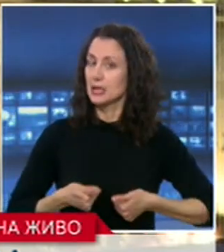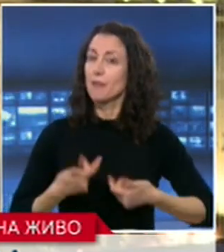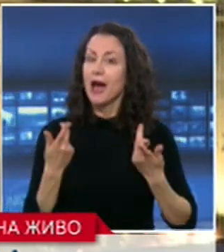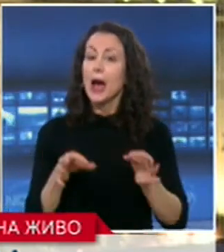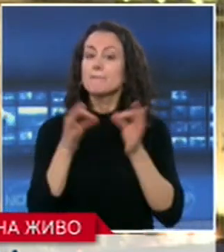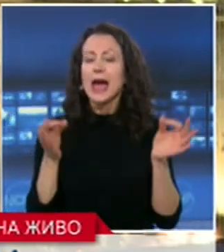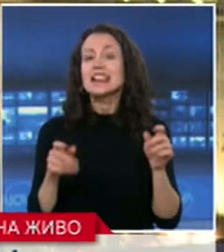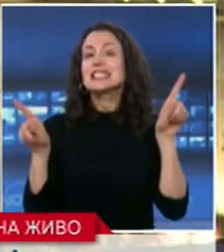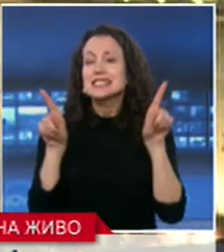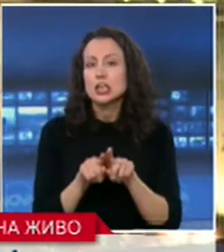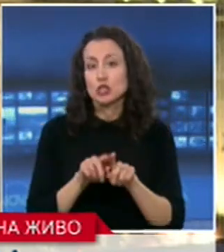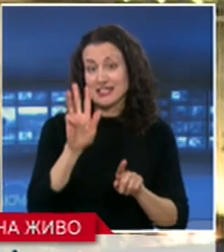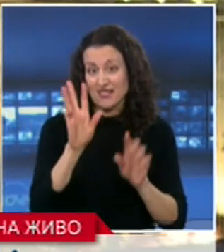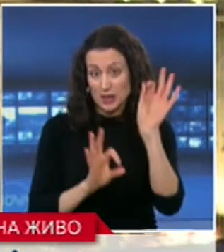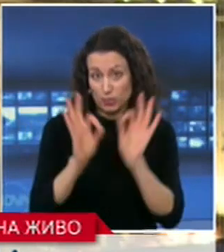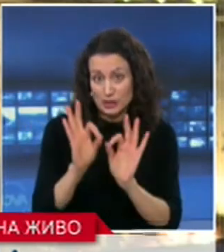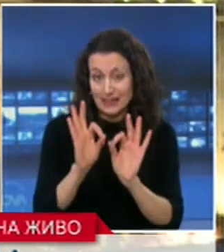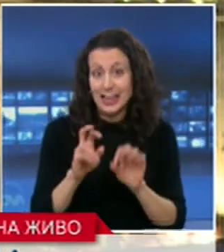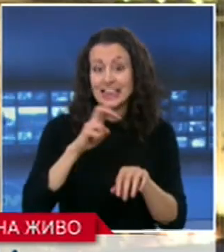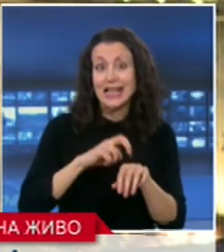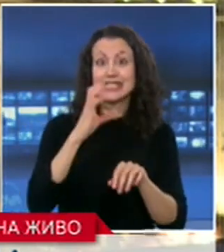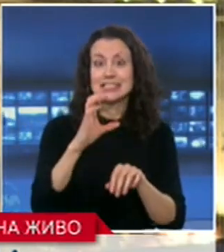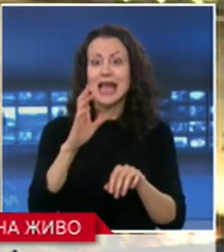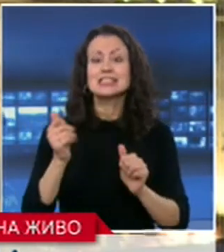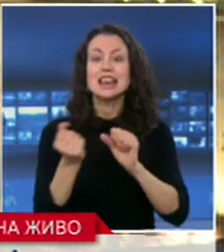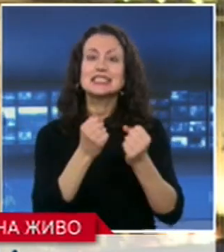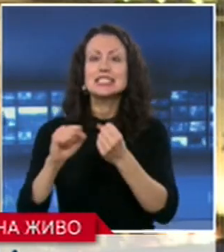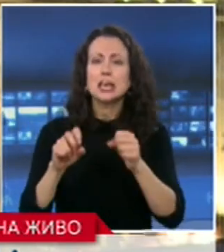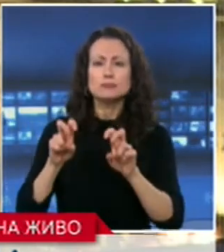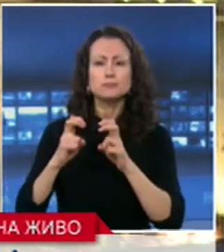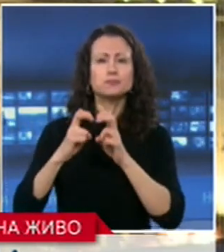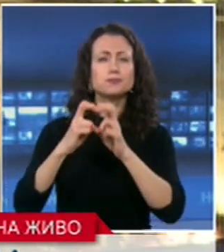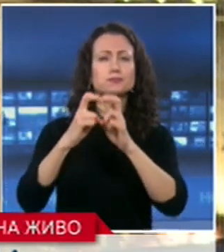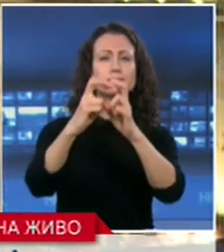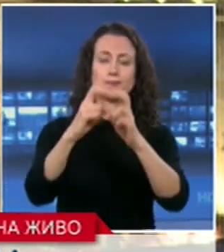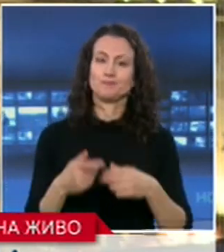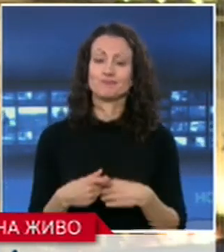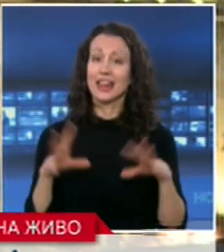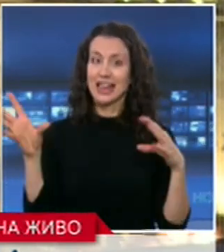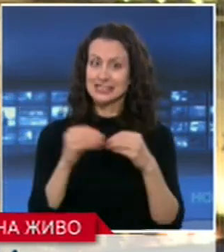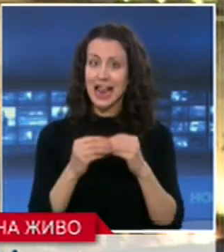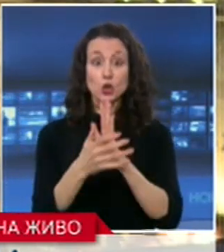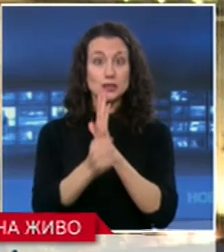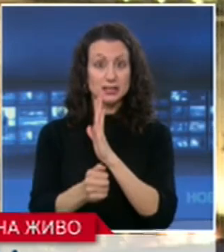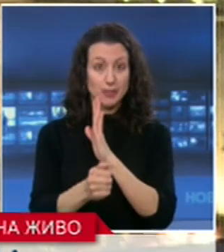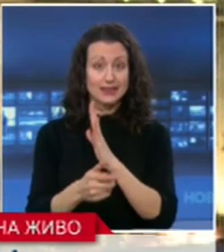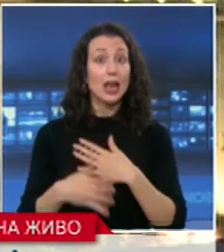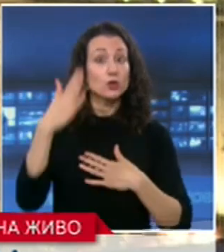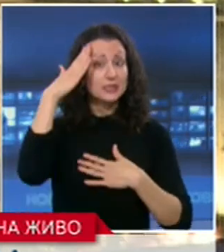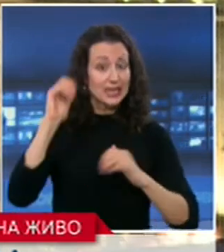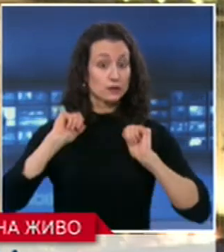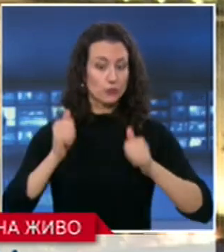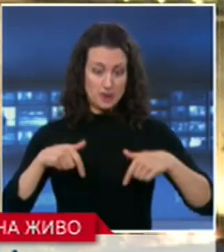ще е същата. 9% ДДС за ски съоръженията. Заедно с експерти от Министерство на туризма